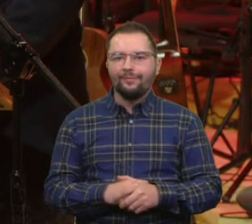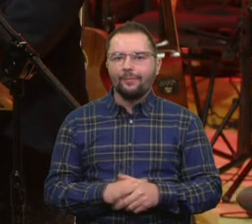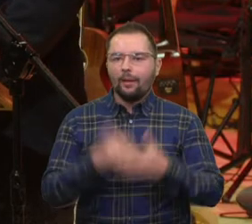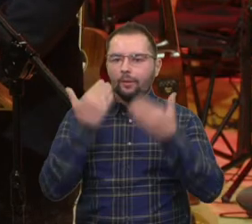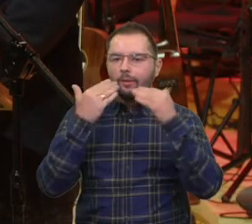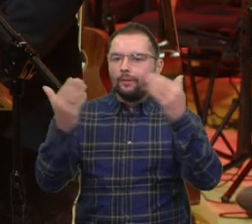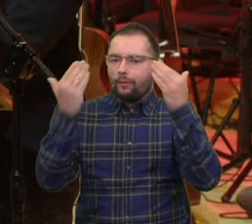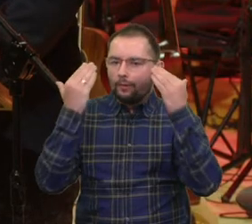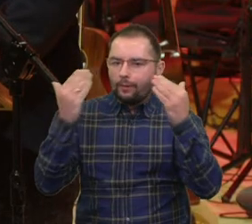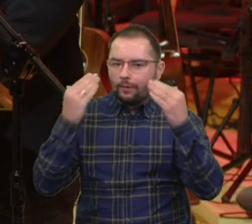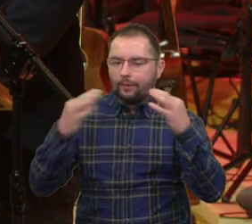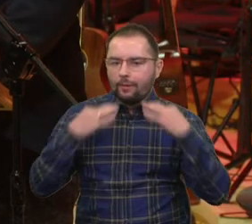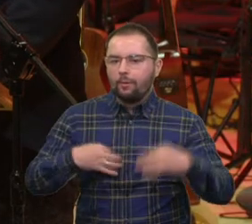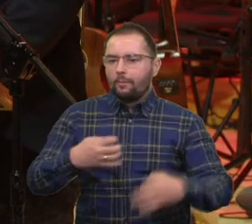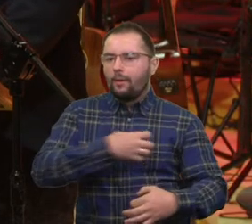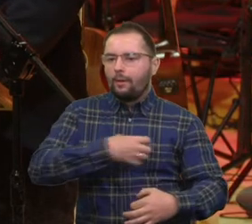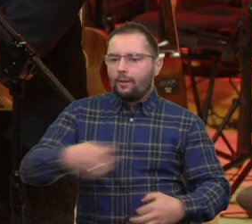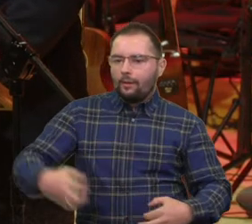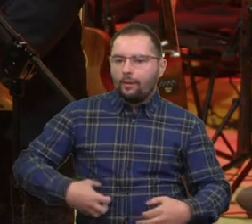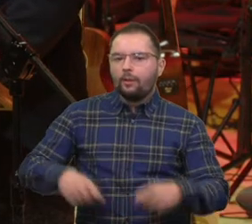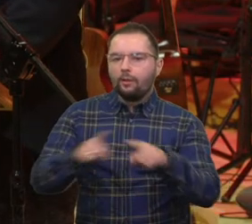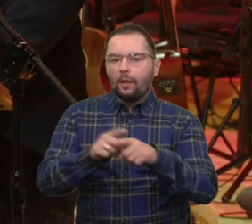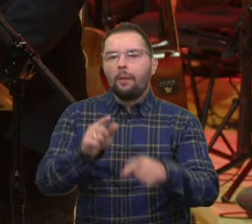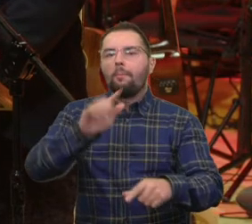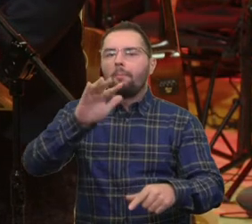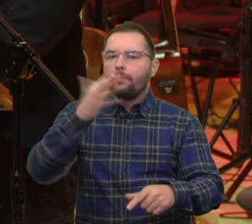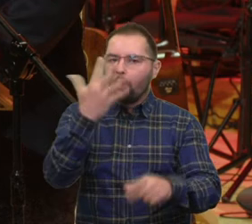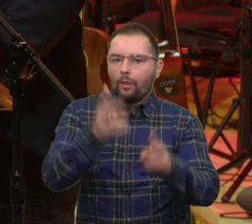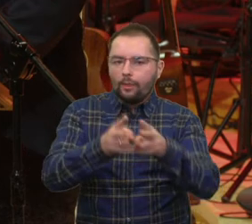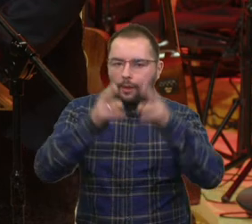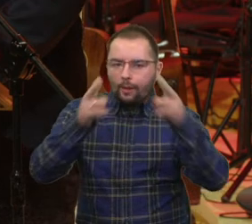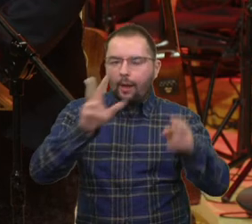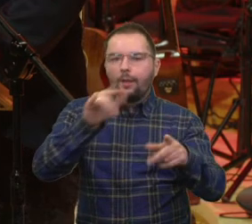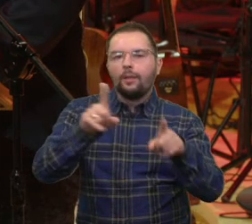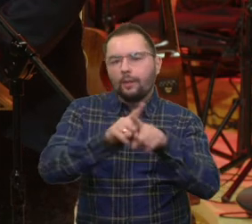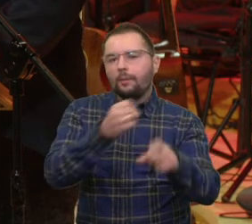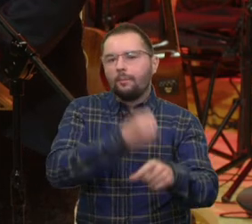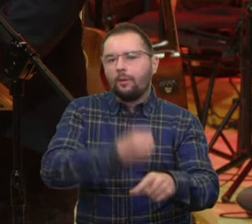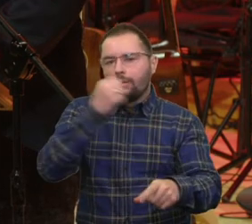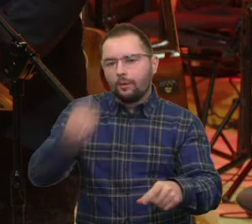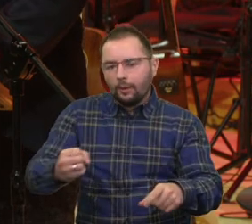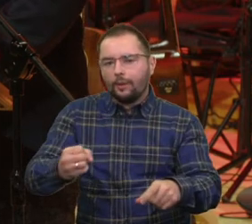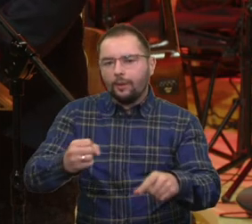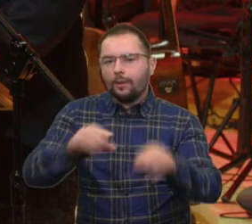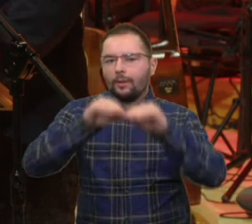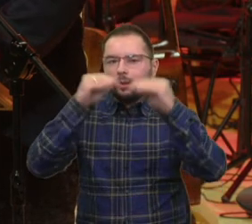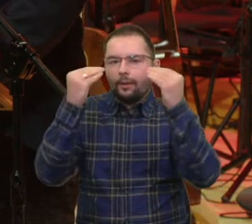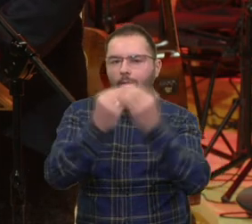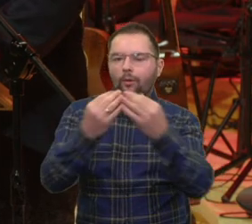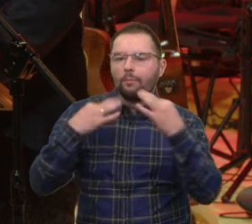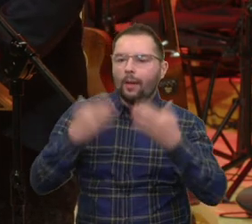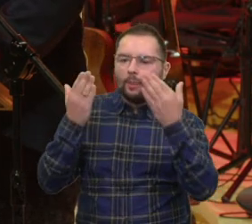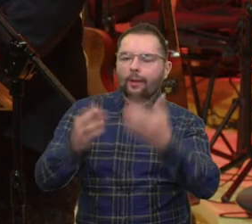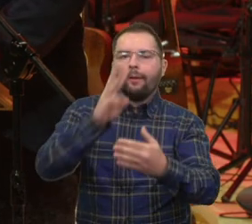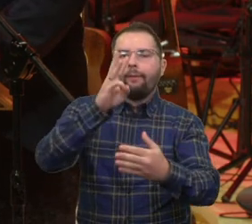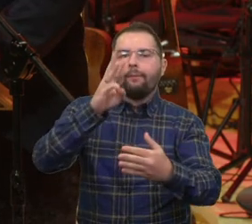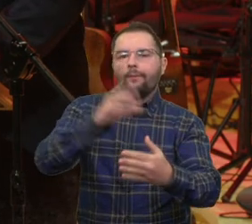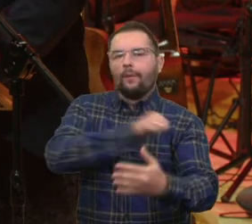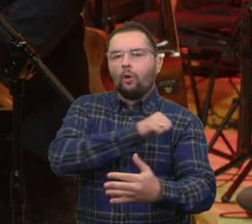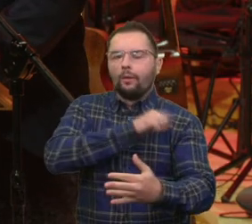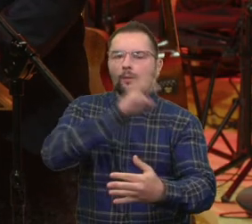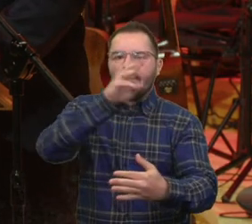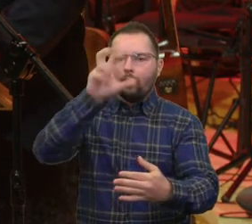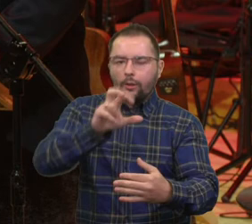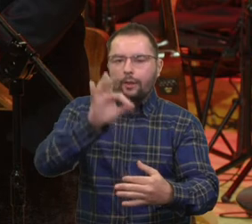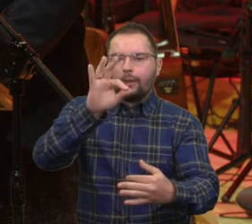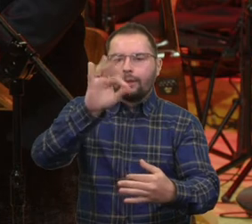Witamy marszałka województwa śląskiego piątej kadencji, posła na Sejm Rzeczpospolitej Polskiej Wojciecha Saługę. Na